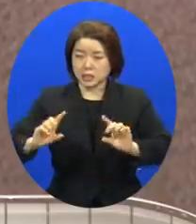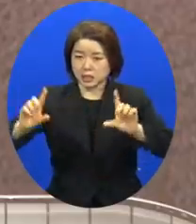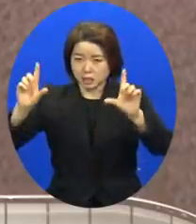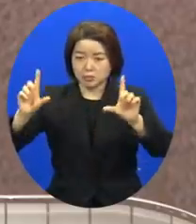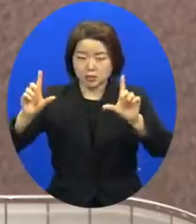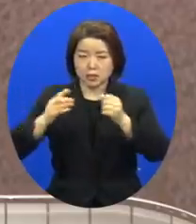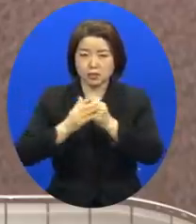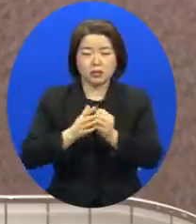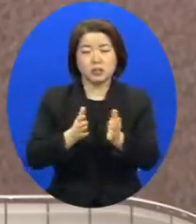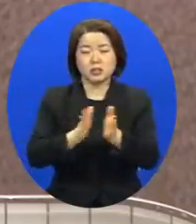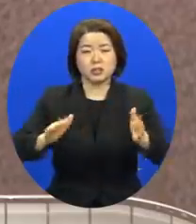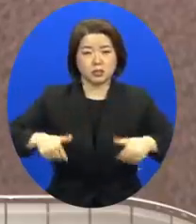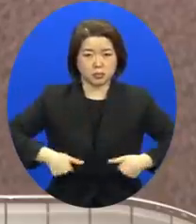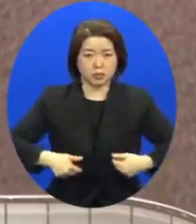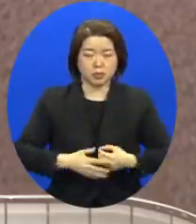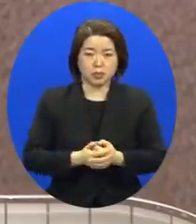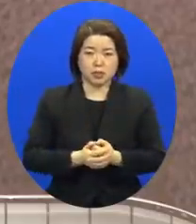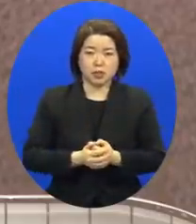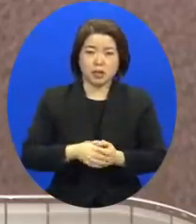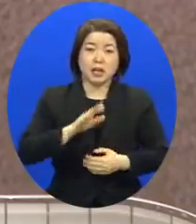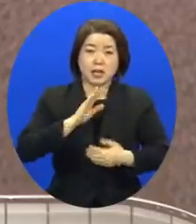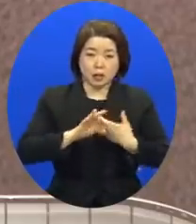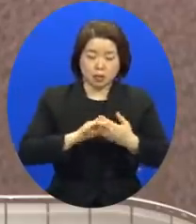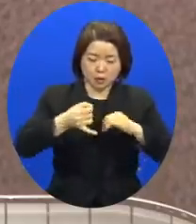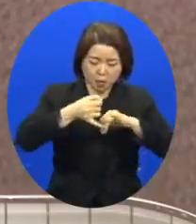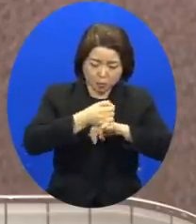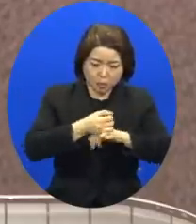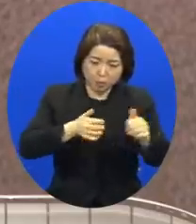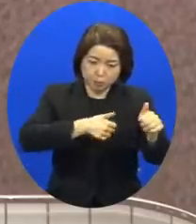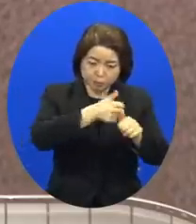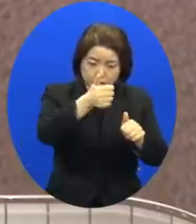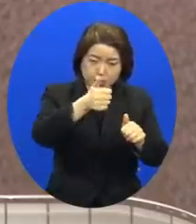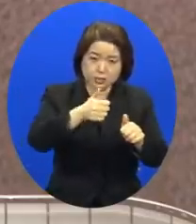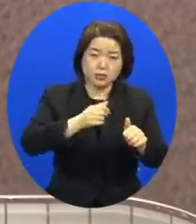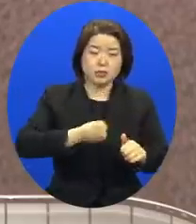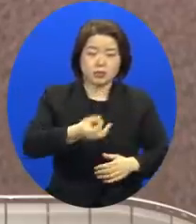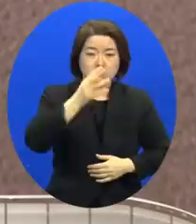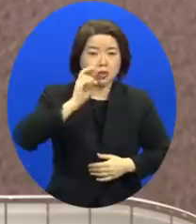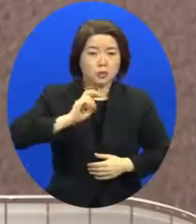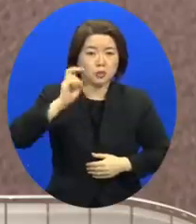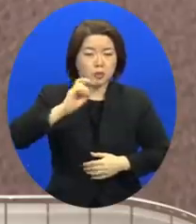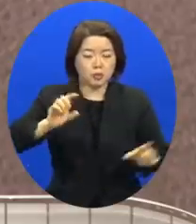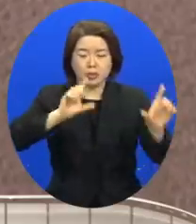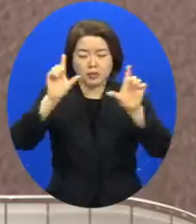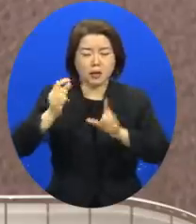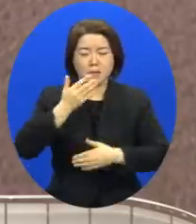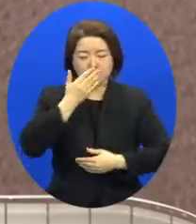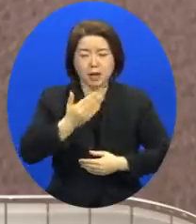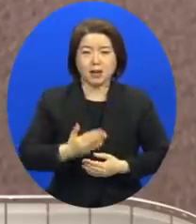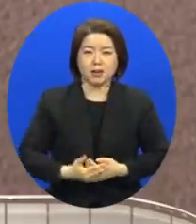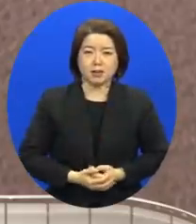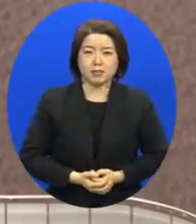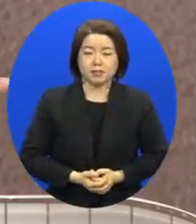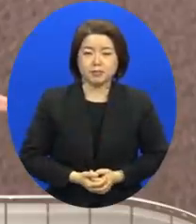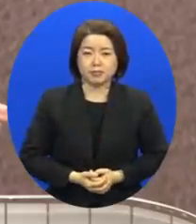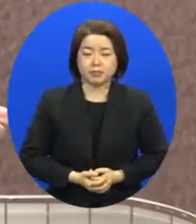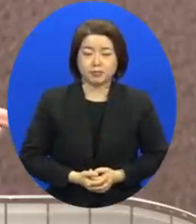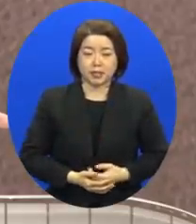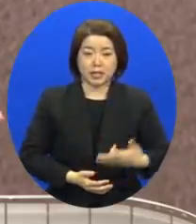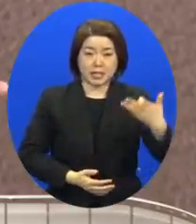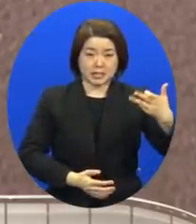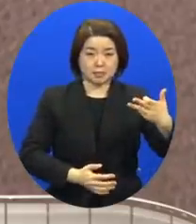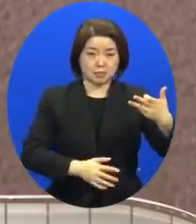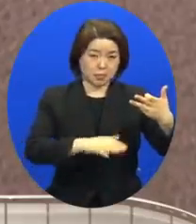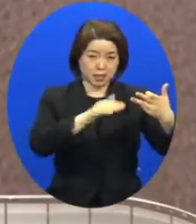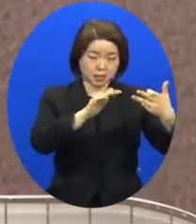합니다 그러면 반드시 승리의 노래를 부르는 삶을 살게 됩니다 18세기 후반에서